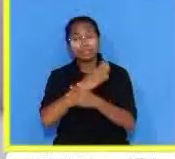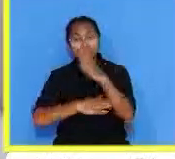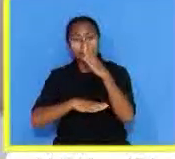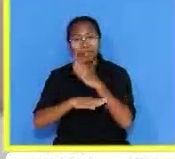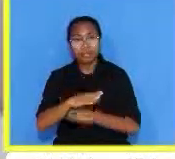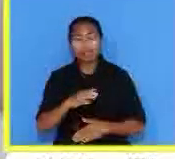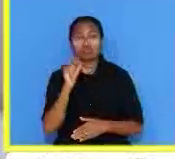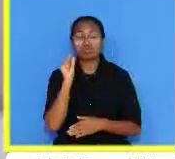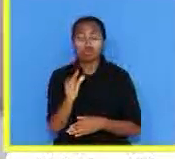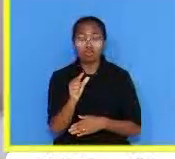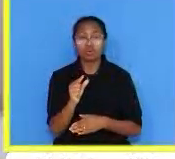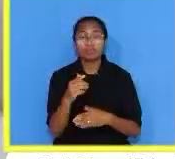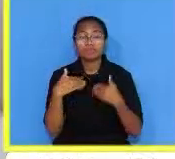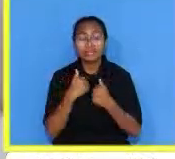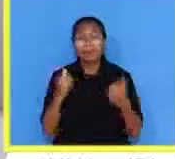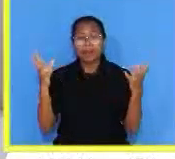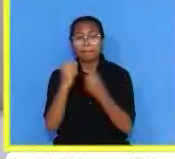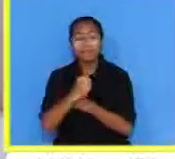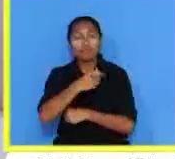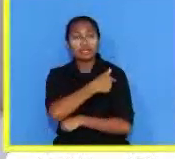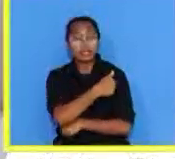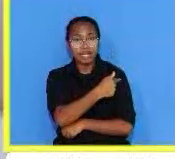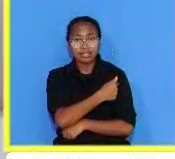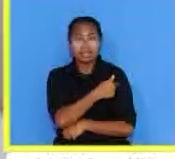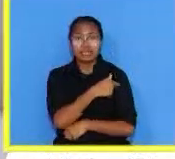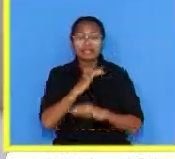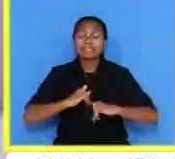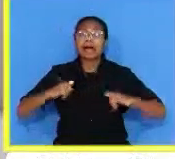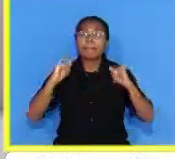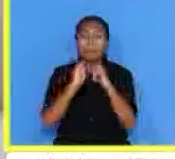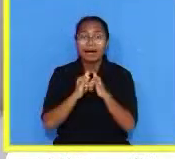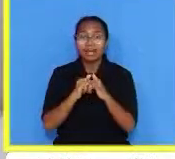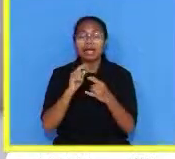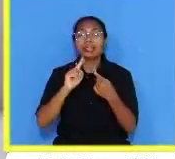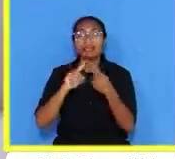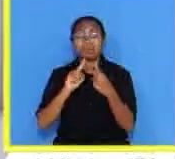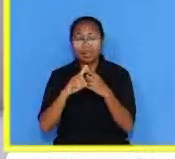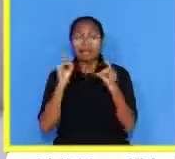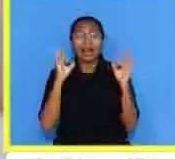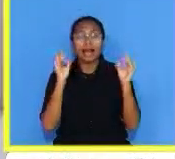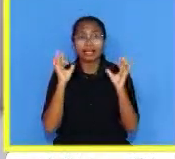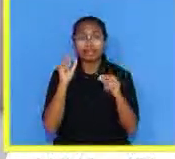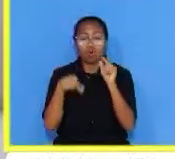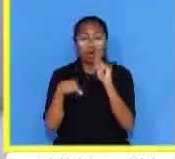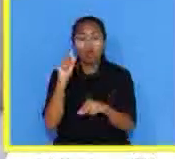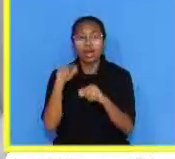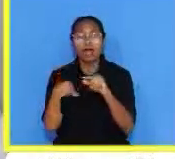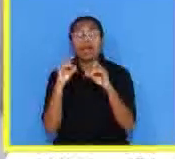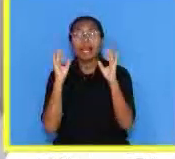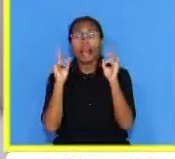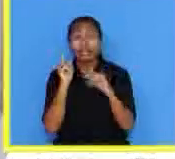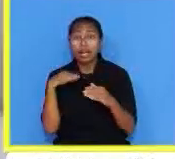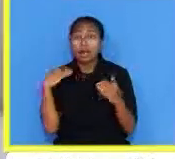disabilitas untuk bisa mendapatkan vaksinasi sama seperti yang lain. Jadi mereka juga